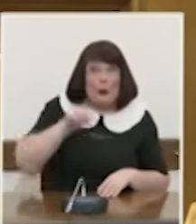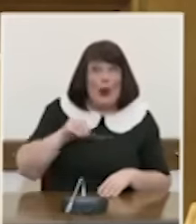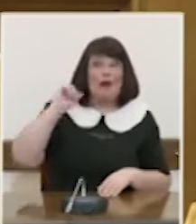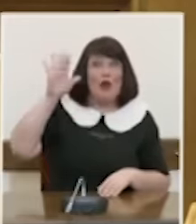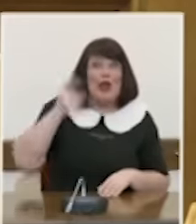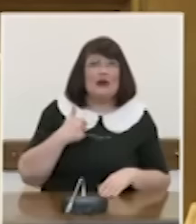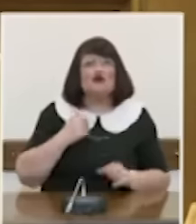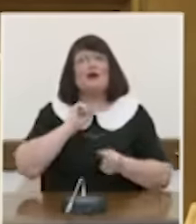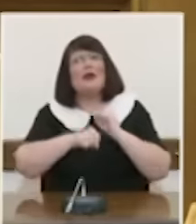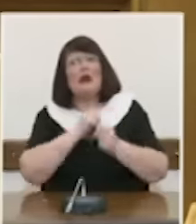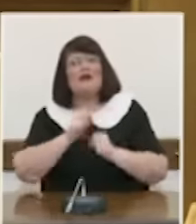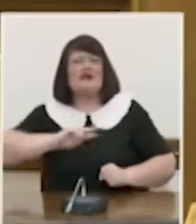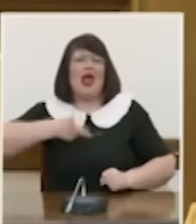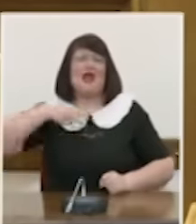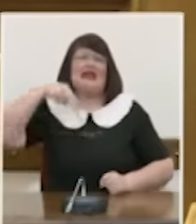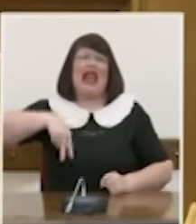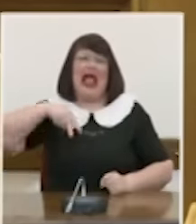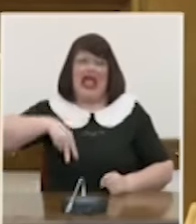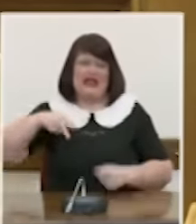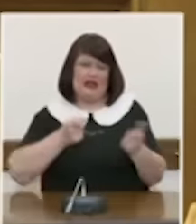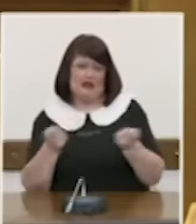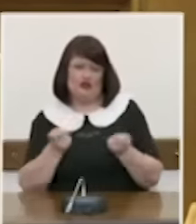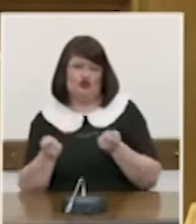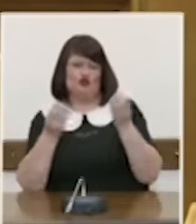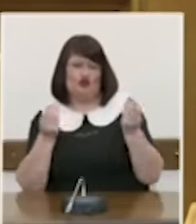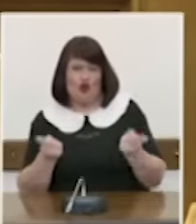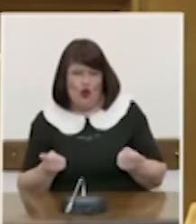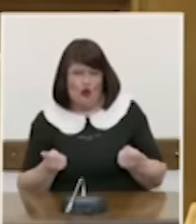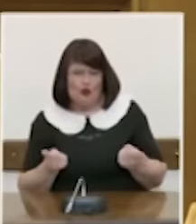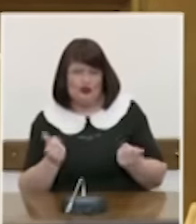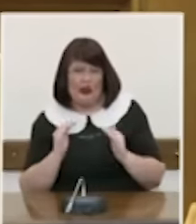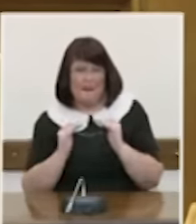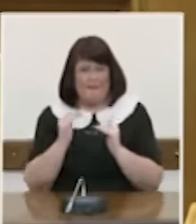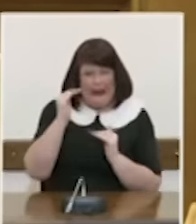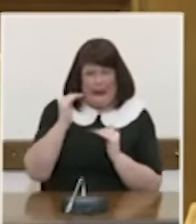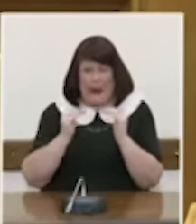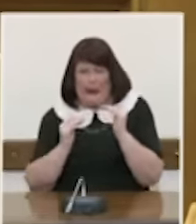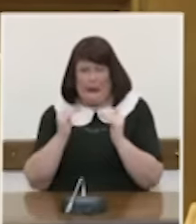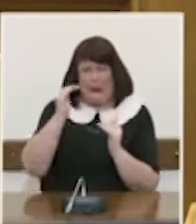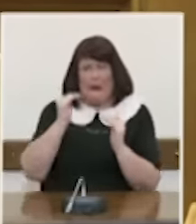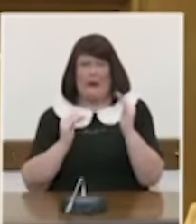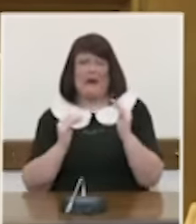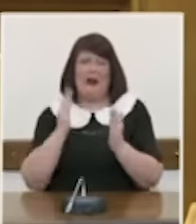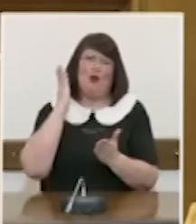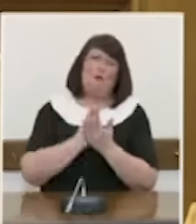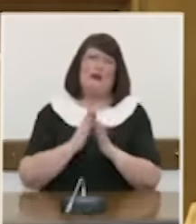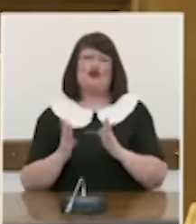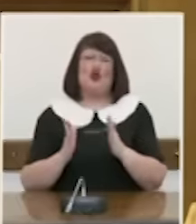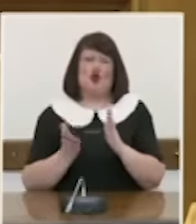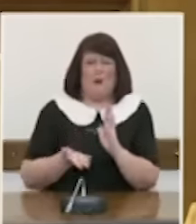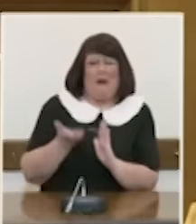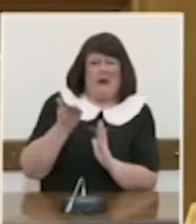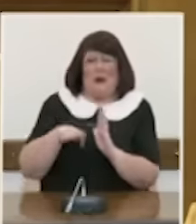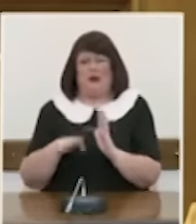μιας αντιλαϊκής διαχείρισης για το λίγο πάνω ή το λίγο κάτω από τους μέσους όρους. Για ένα